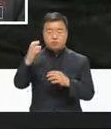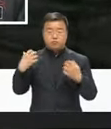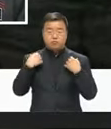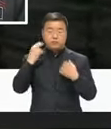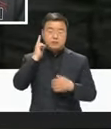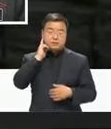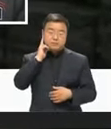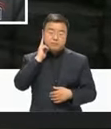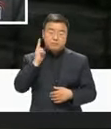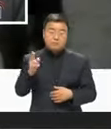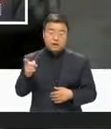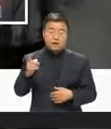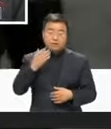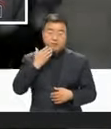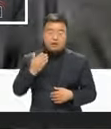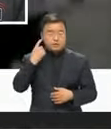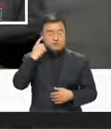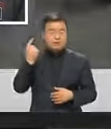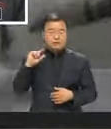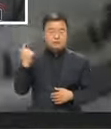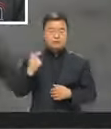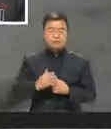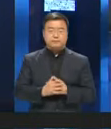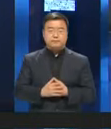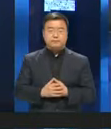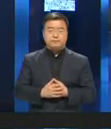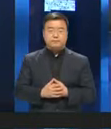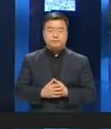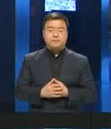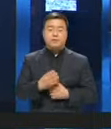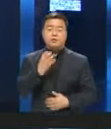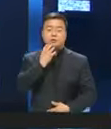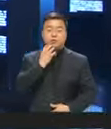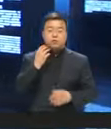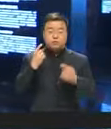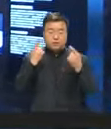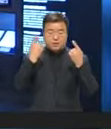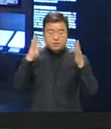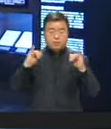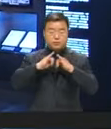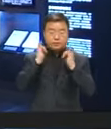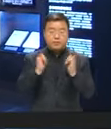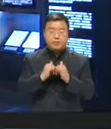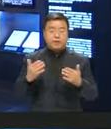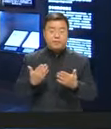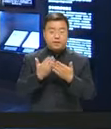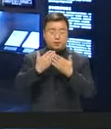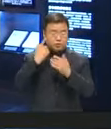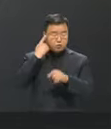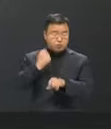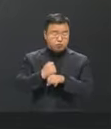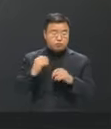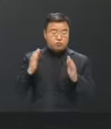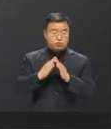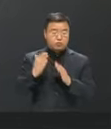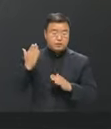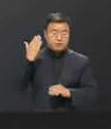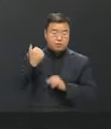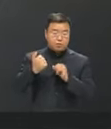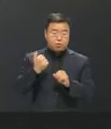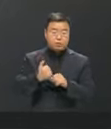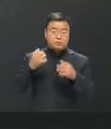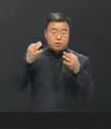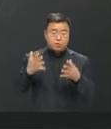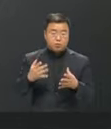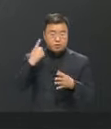될 거다라고는 인식을 못 했었던 것 같아요. 서울대 사회발전연구소가 지난 반세기 동안 축적된 연구 결과를